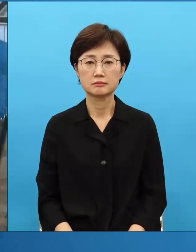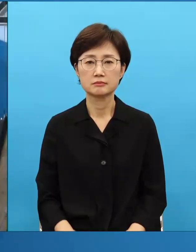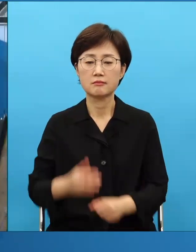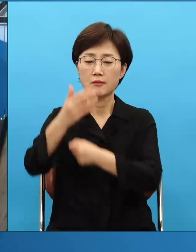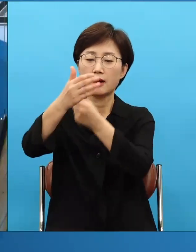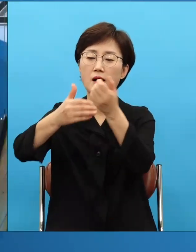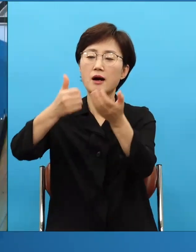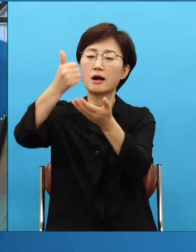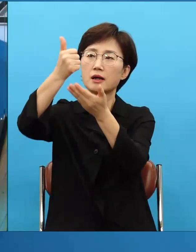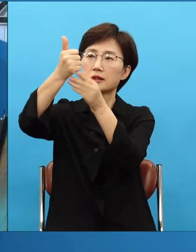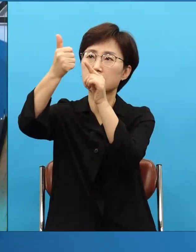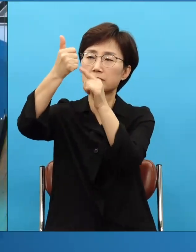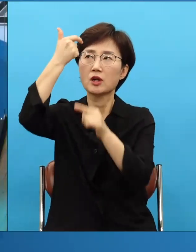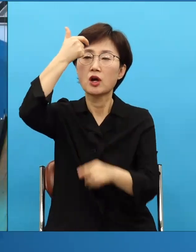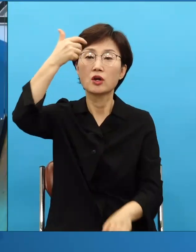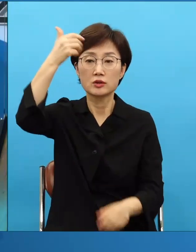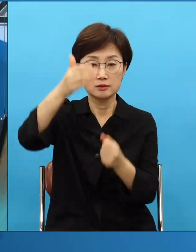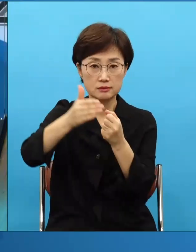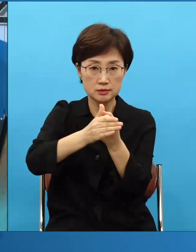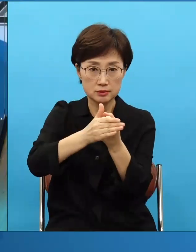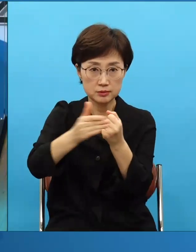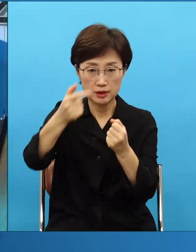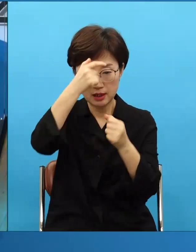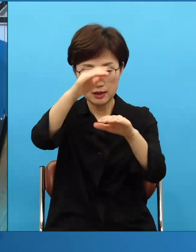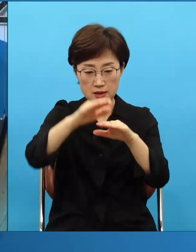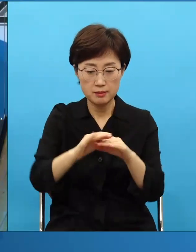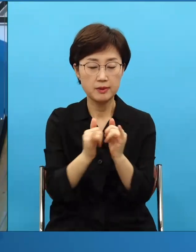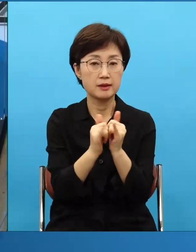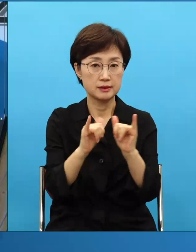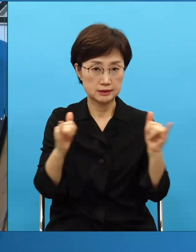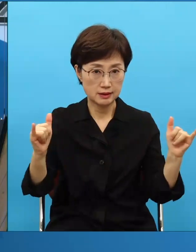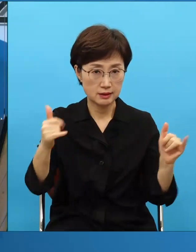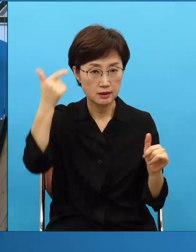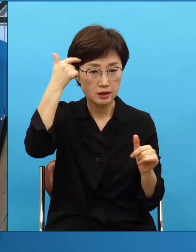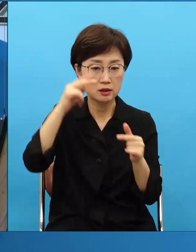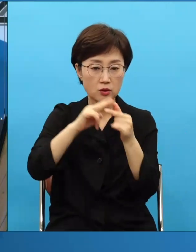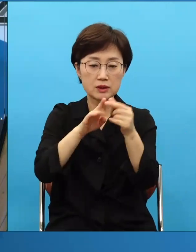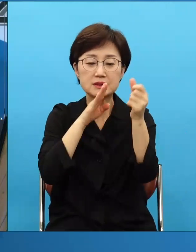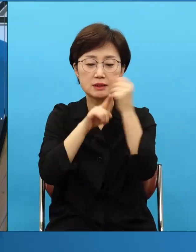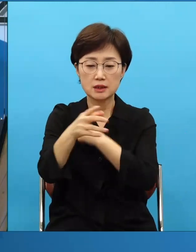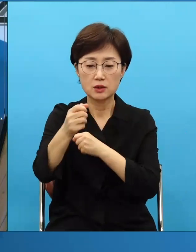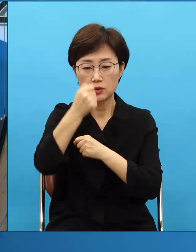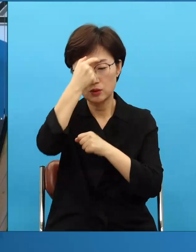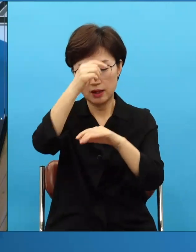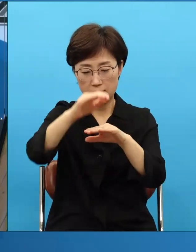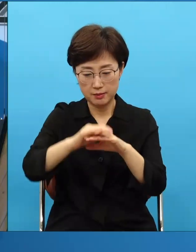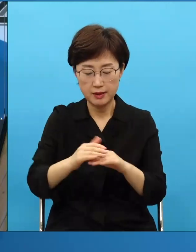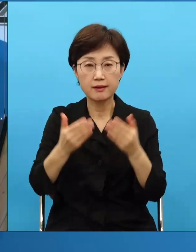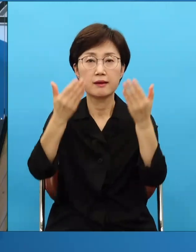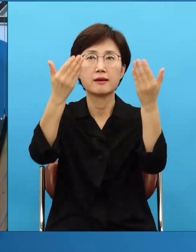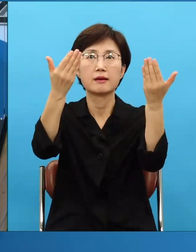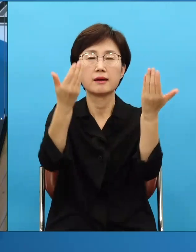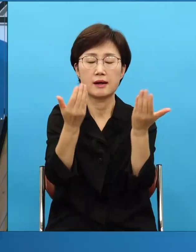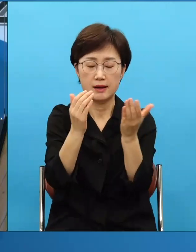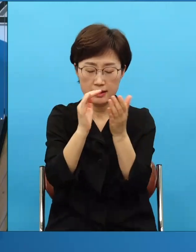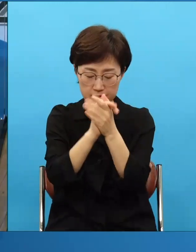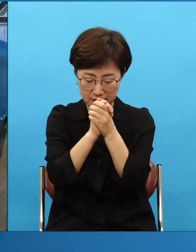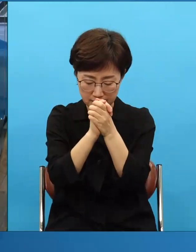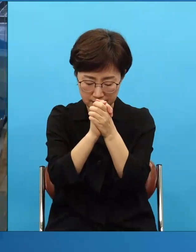하나님은 영이시니 예배한 자가 영과 진리로 예배할지니라. God is spirit, and his worshippers must worship in spirit and in truth.